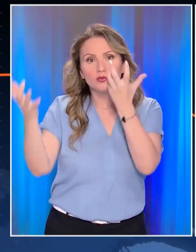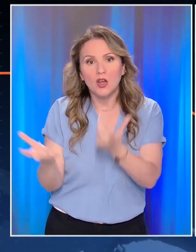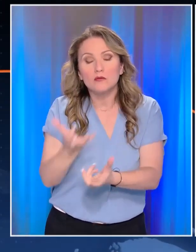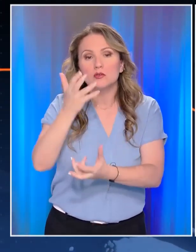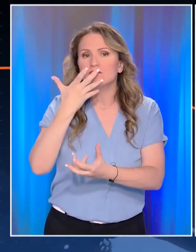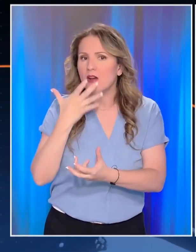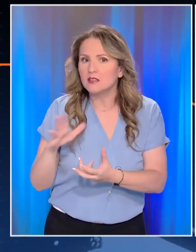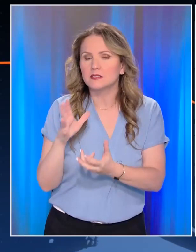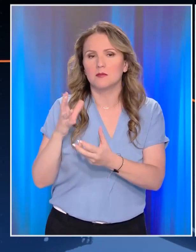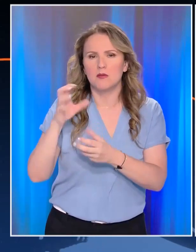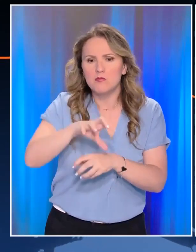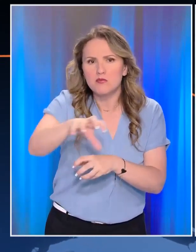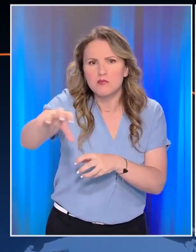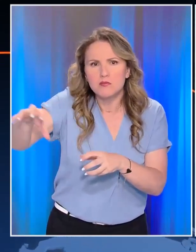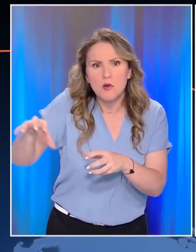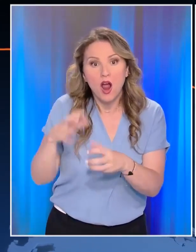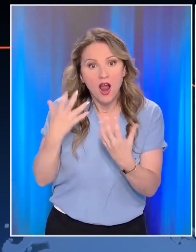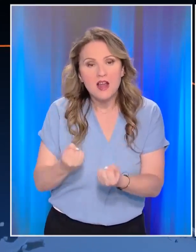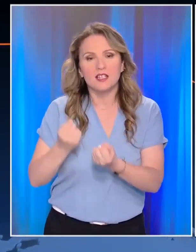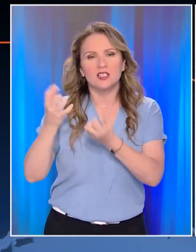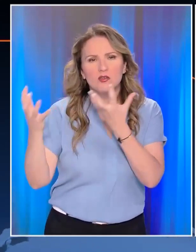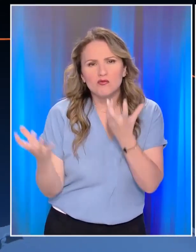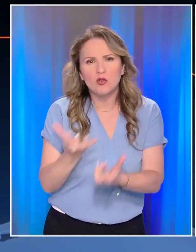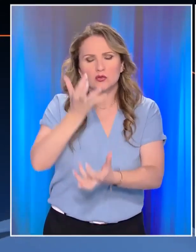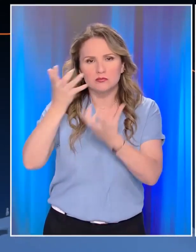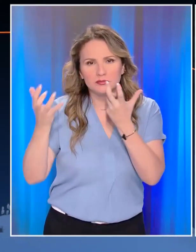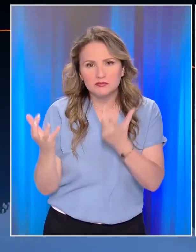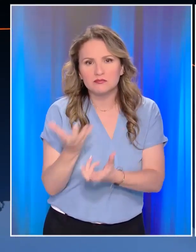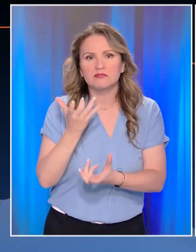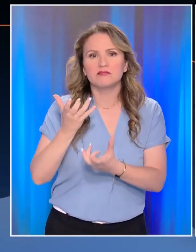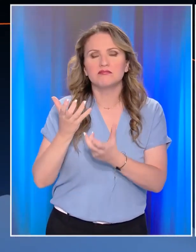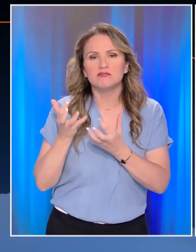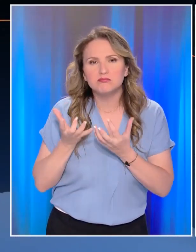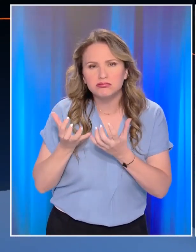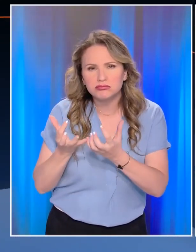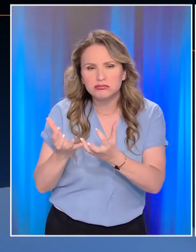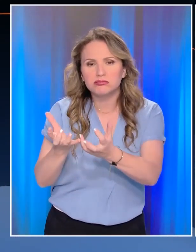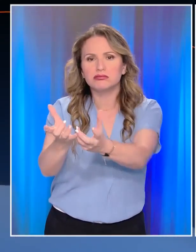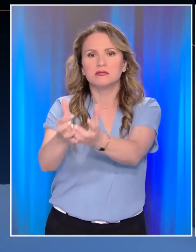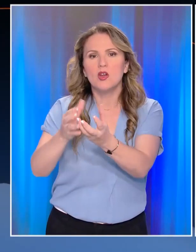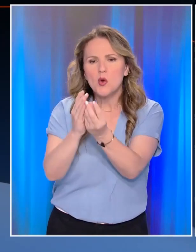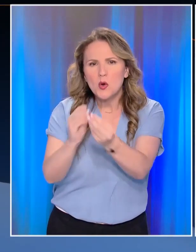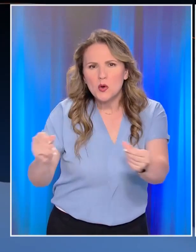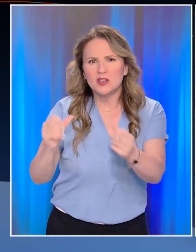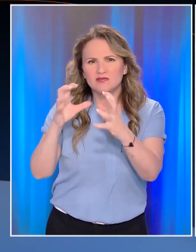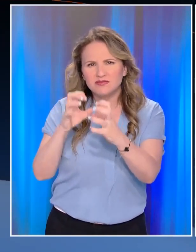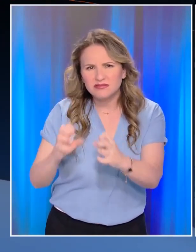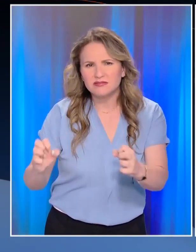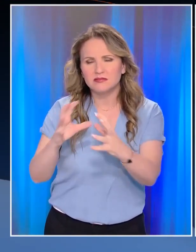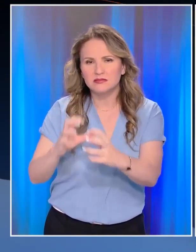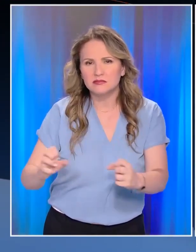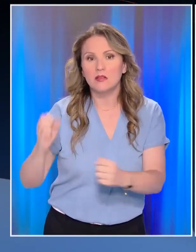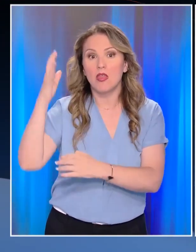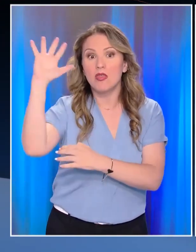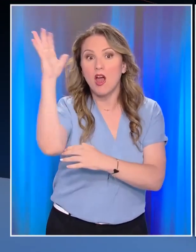πάρα πολλά ενεργά μέτωπα, τα οποία βρίσκονται ακόμα σε πλήρη εξέλιξη και στο διάβα τους δυστυχώς αφήνουν στάχτη πολύ μεγάλες